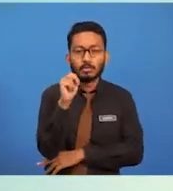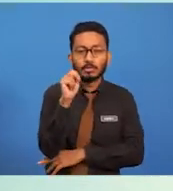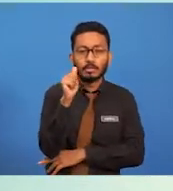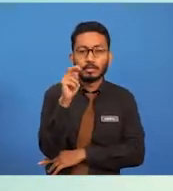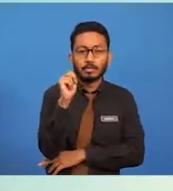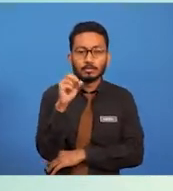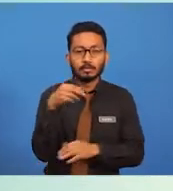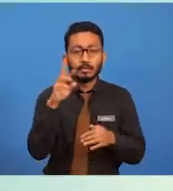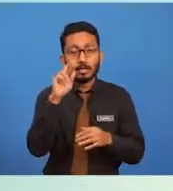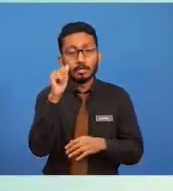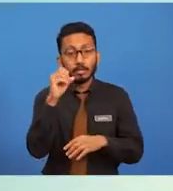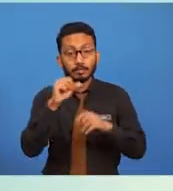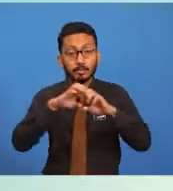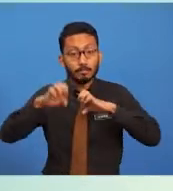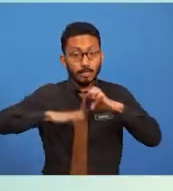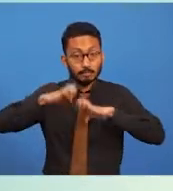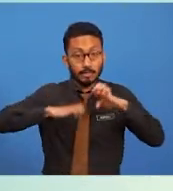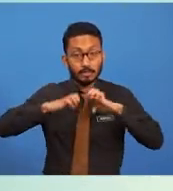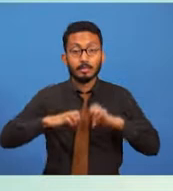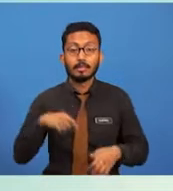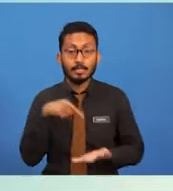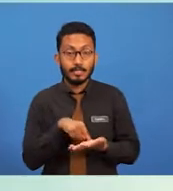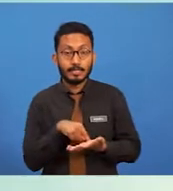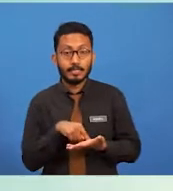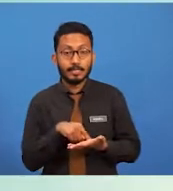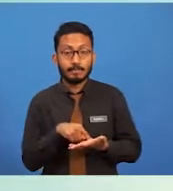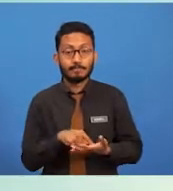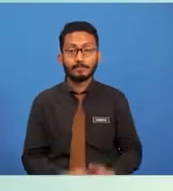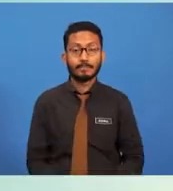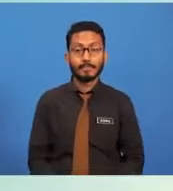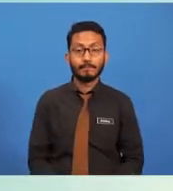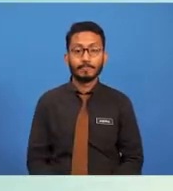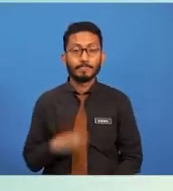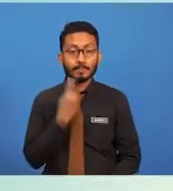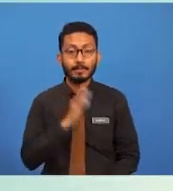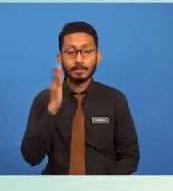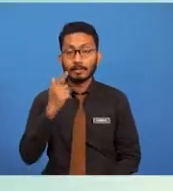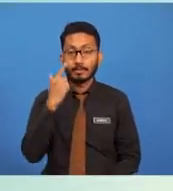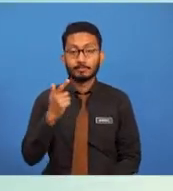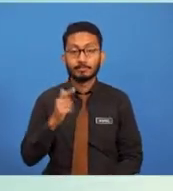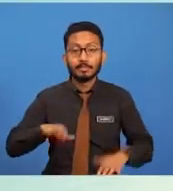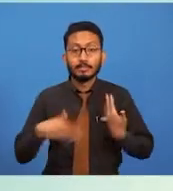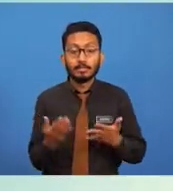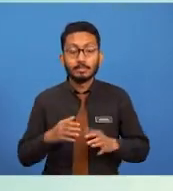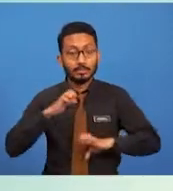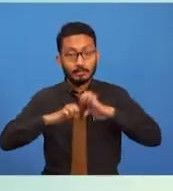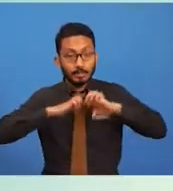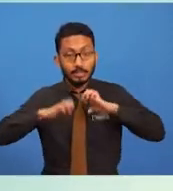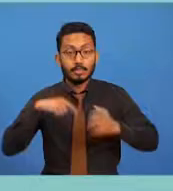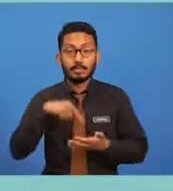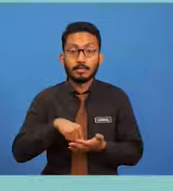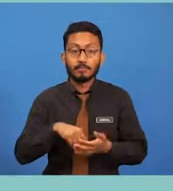Sekarang, kita akan melihat pula bagaimana eksperimen ini dilaksanakan di dalam makmal.